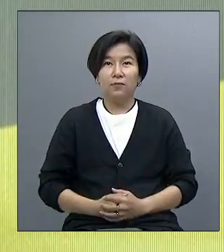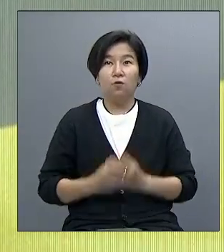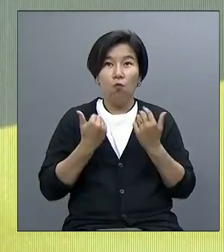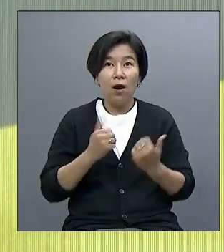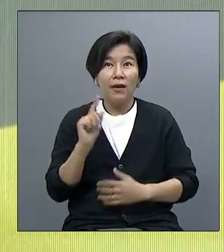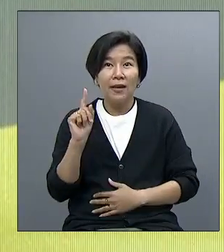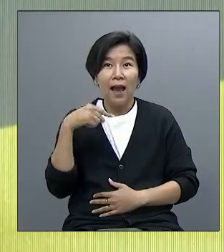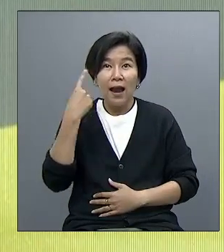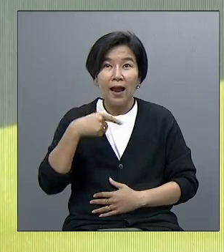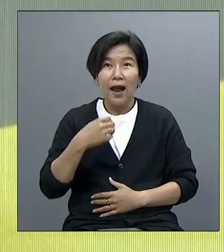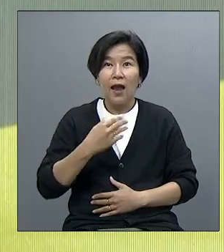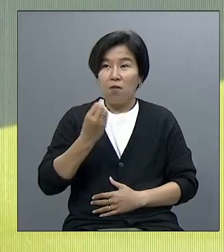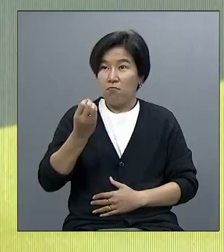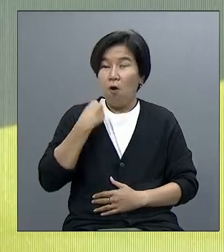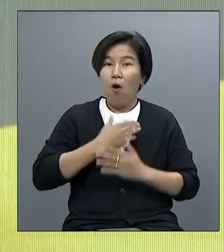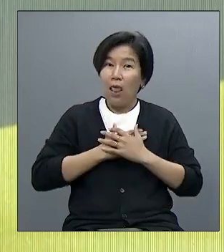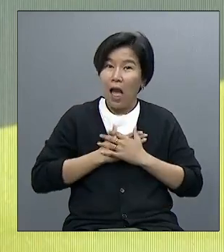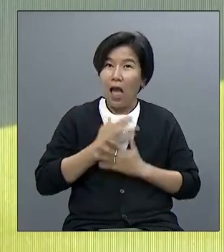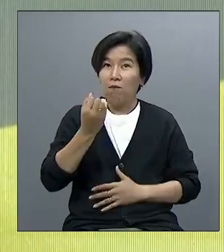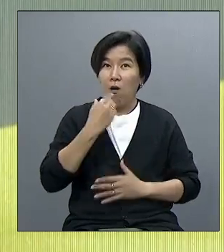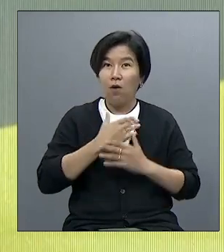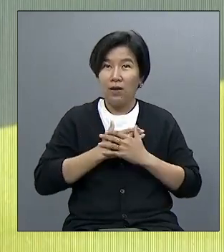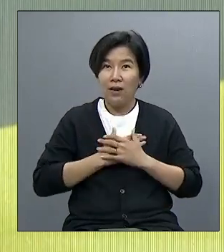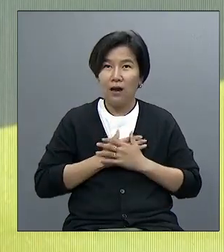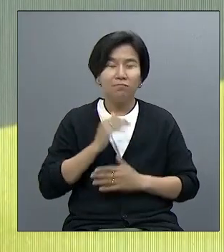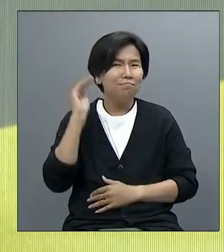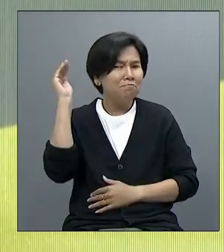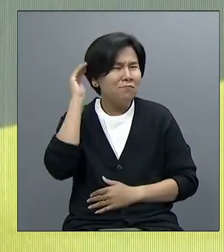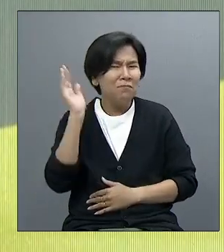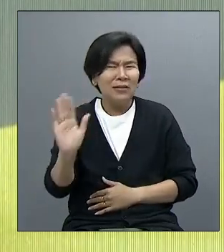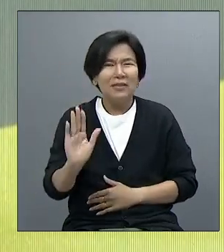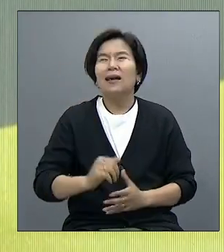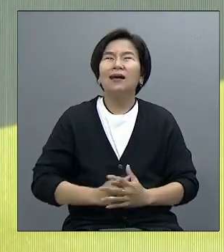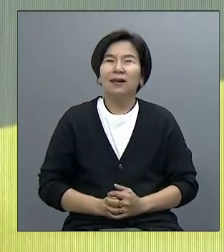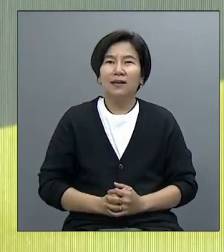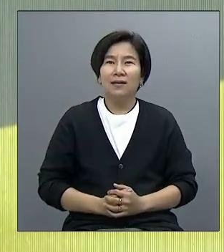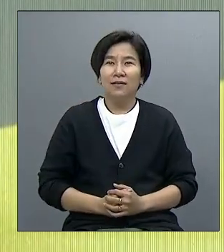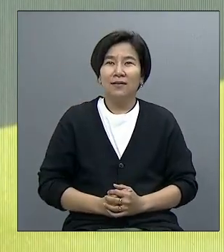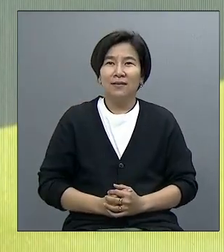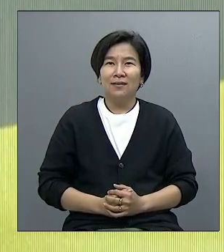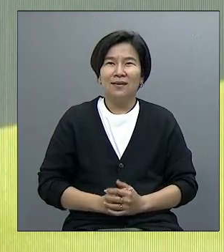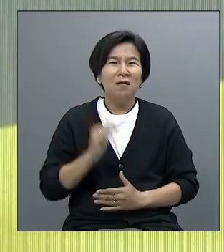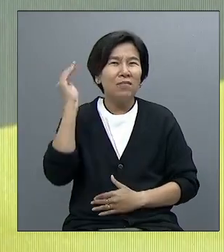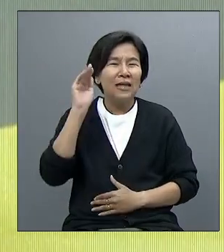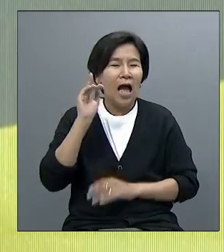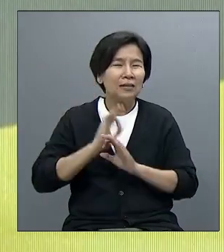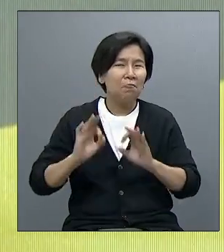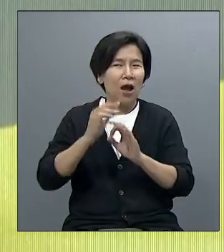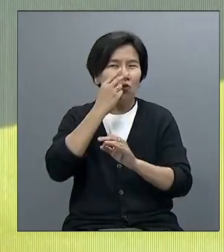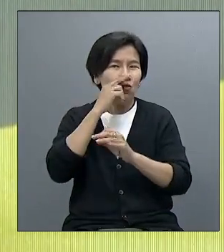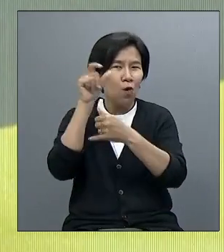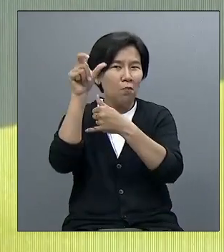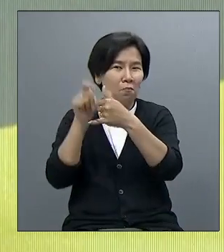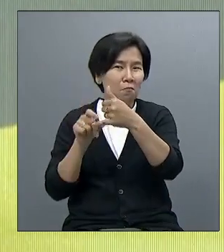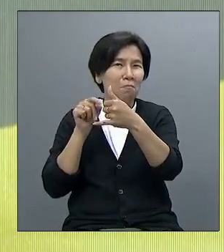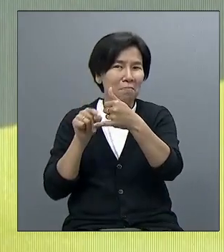ามีใครมาบอกว่าฉันรักเธอมีคนมาบอกรักเราอย่าไปเชื่อคำพูดของเขาในทันทีแต่ให้เราดูที่การกระทำของเขาที่เรียกว่า